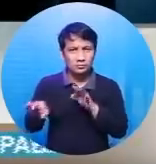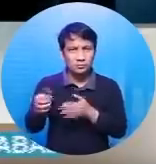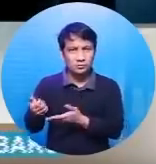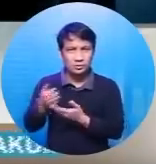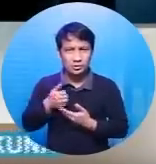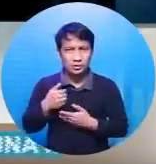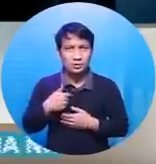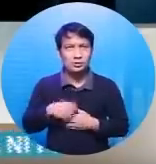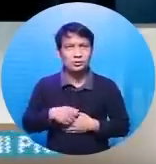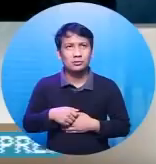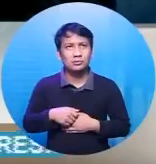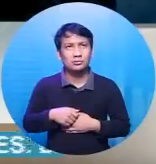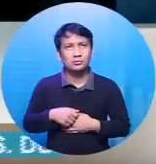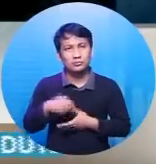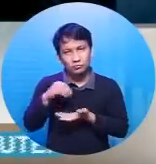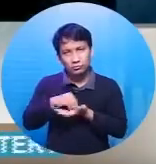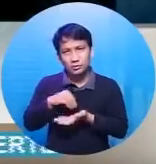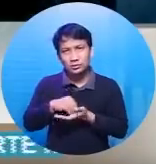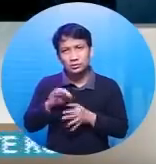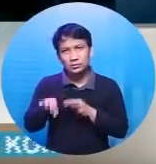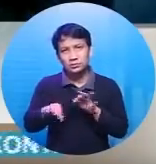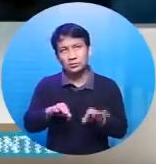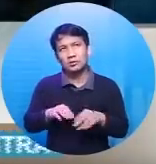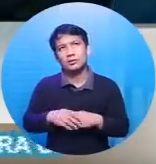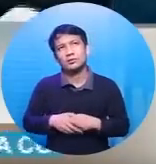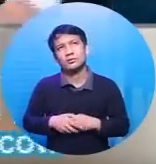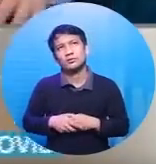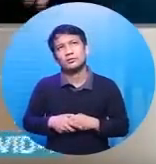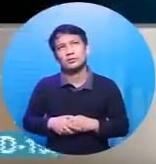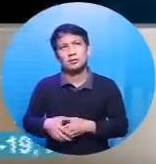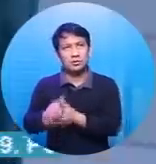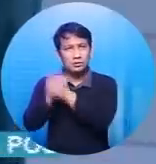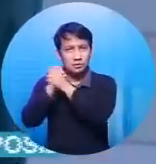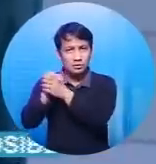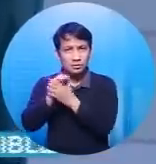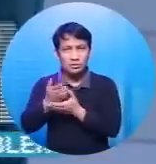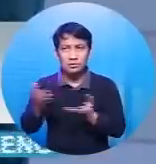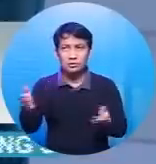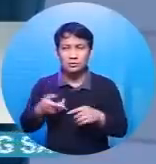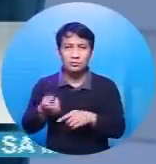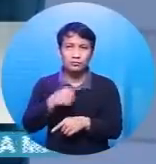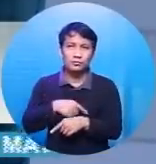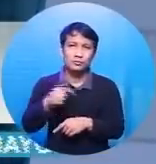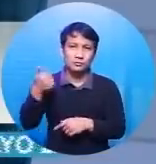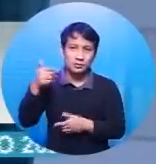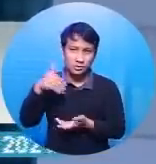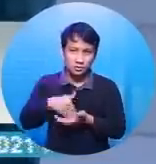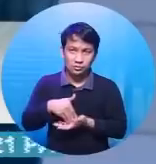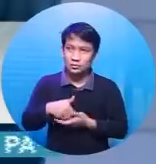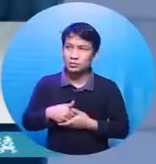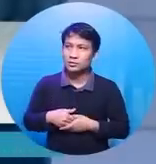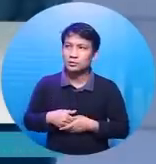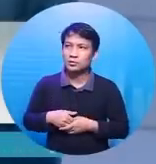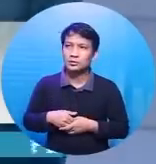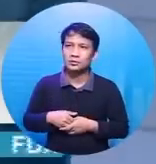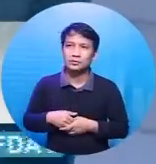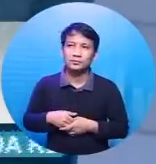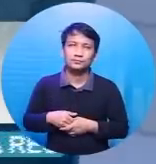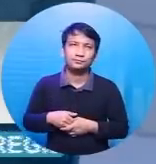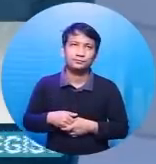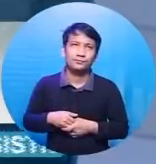Kasi inutang lang po namin to. Ayun. Congratulations po, 10,000 pesos ngayong araw na ito.